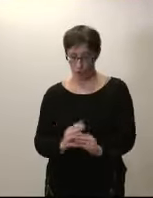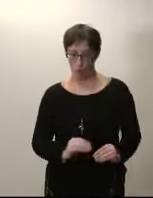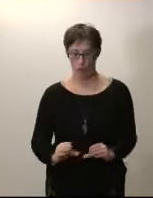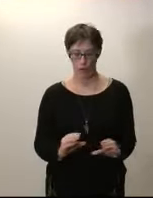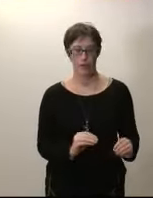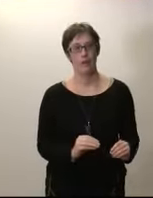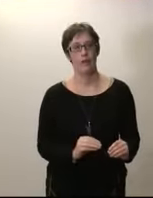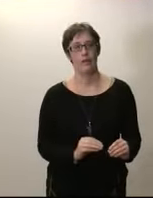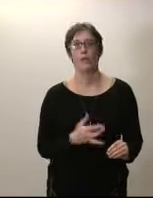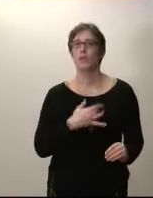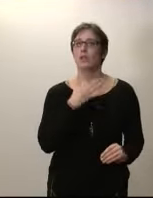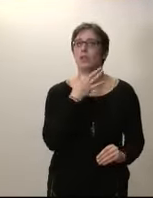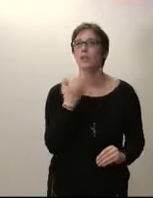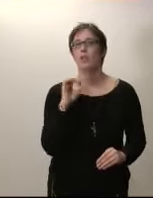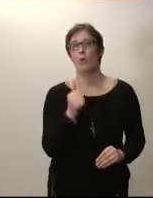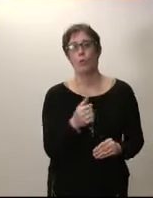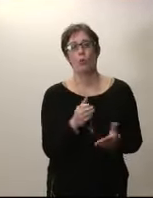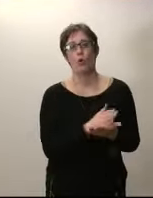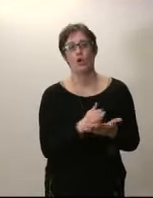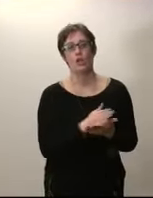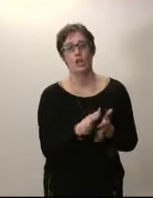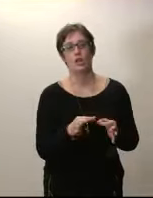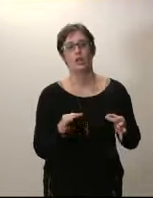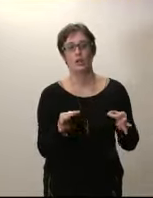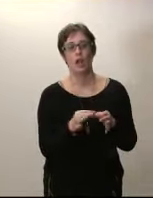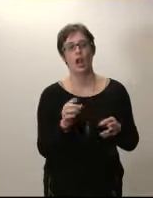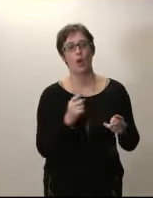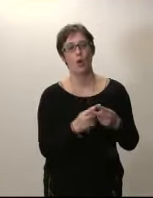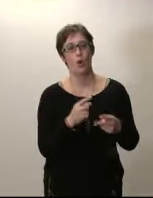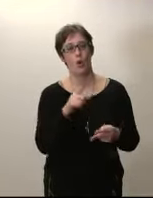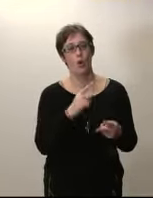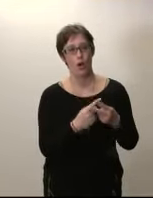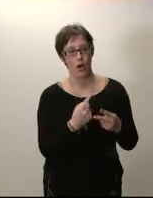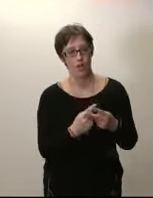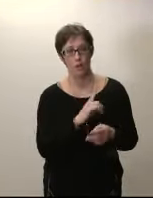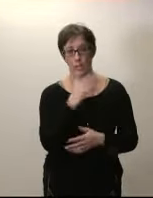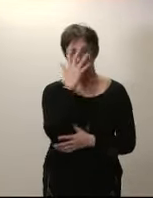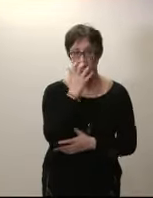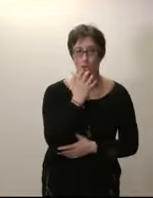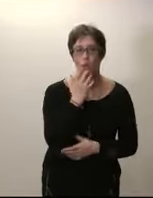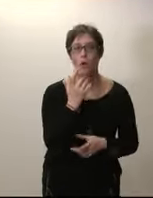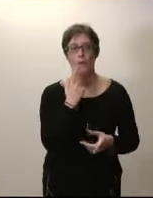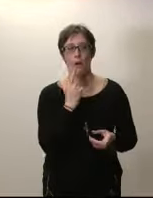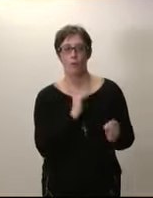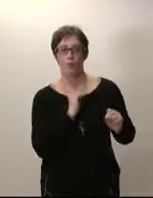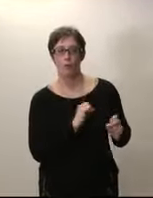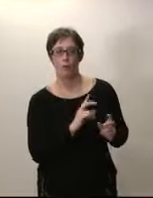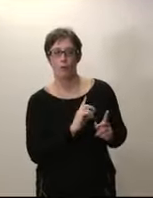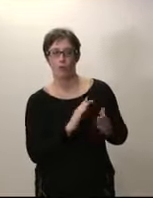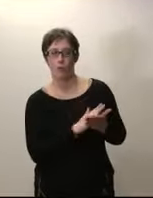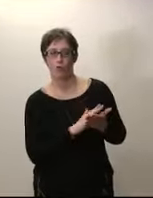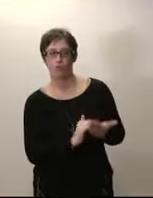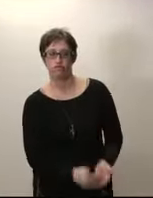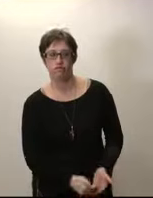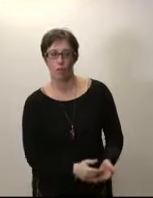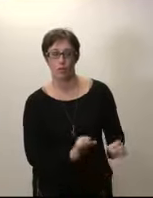que le projet Terra Lorraine était un projet qui n'était pas sérieux et qui ne résistait pas à un examen critique et objectif. Vous m'avez traîné plus bas que terre. On m'a rapporté